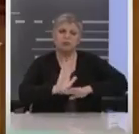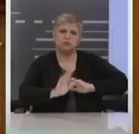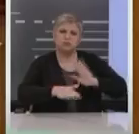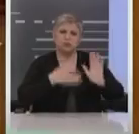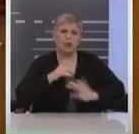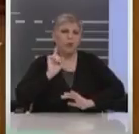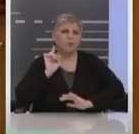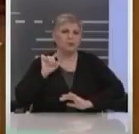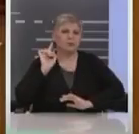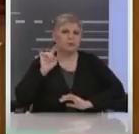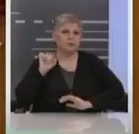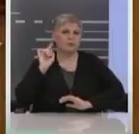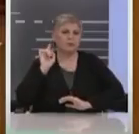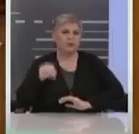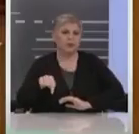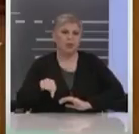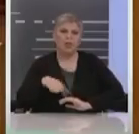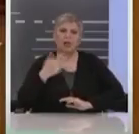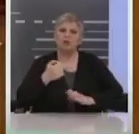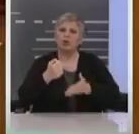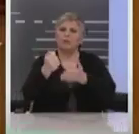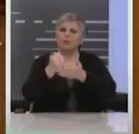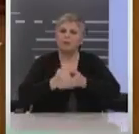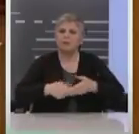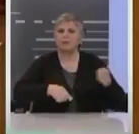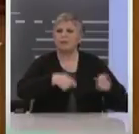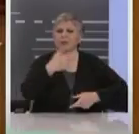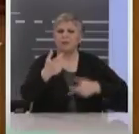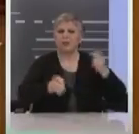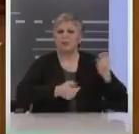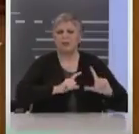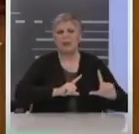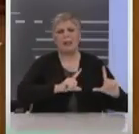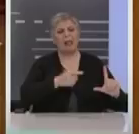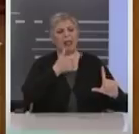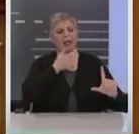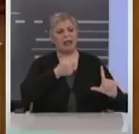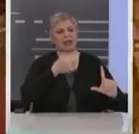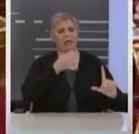την διασπάθηση πολύτιμων κονδυλίων σε έργα βιτρίνας.